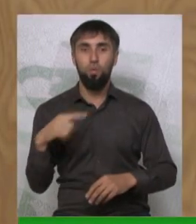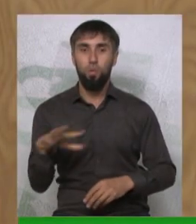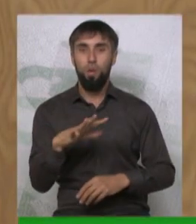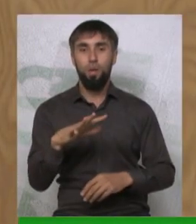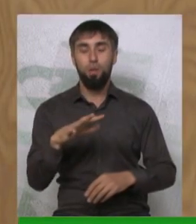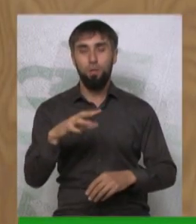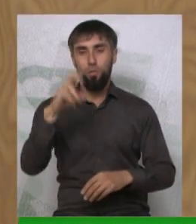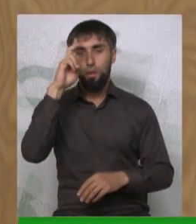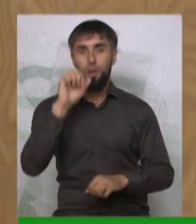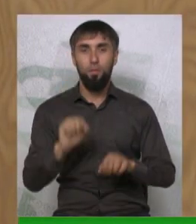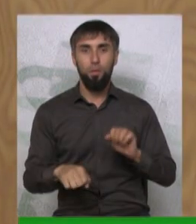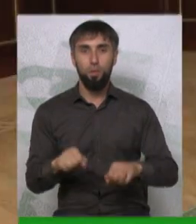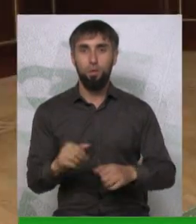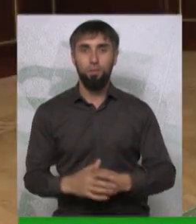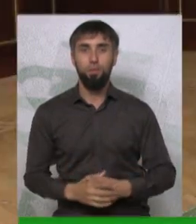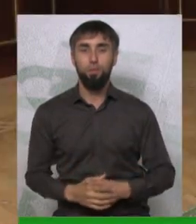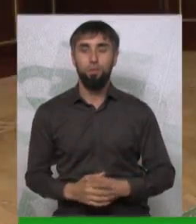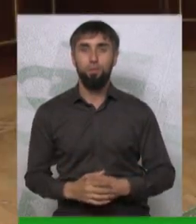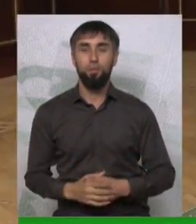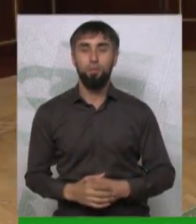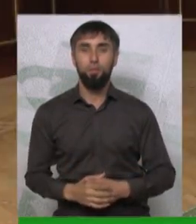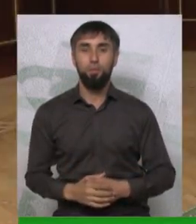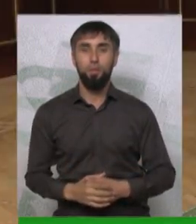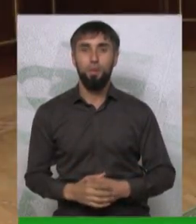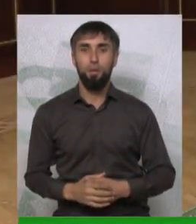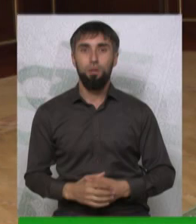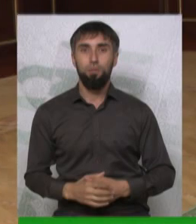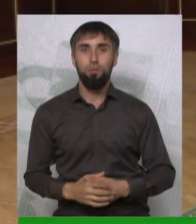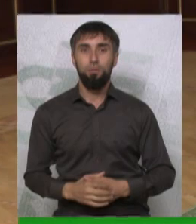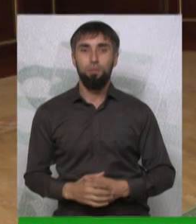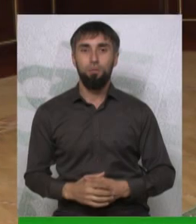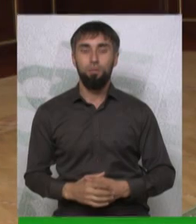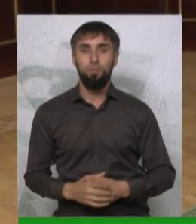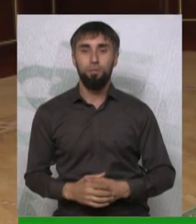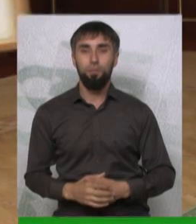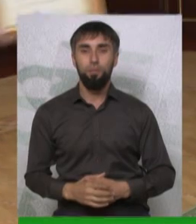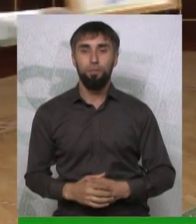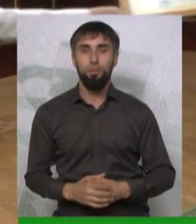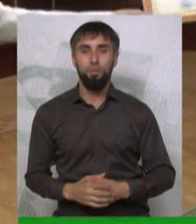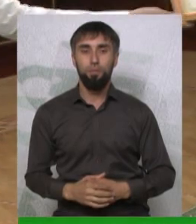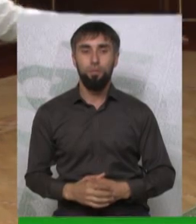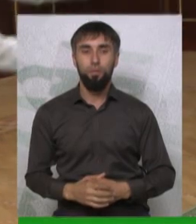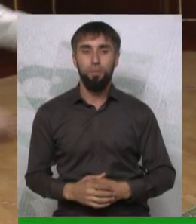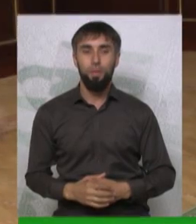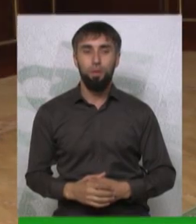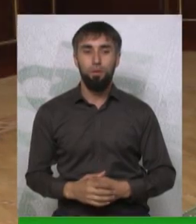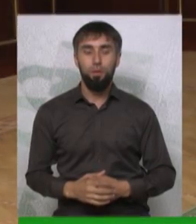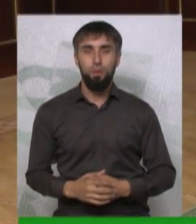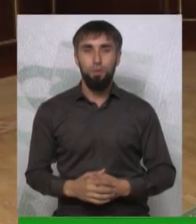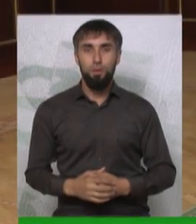страна возможностей». Хадис Добриев, Хусейн Гагиев, Юсуп Ханиев, Рахман Цуров, Новости 24. Thank you.